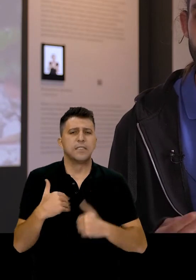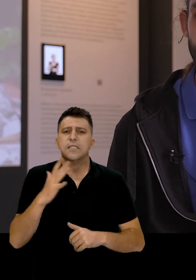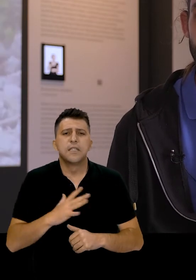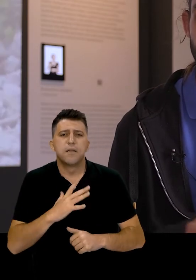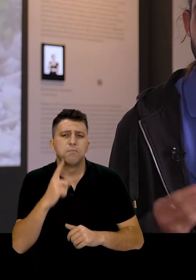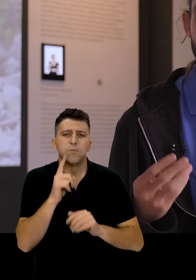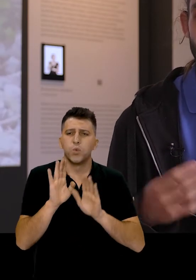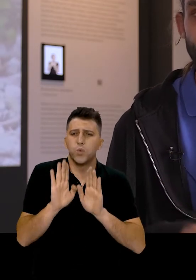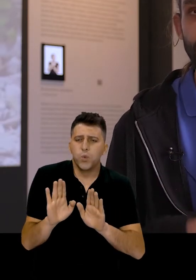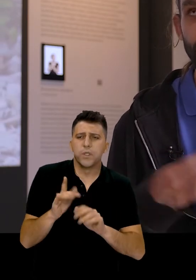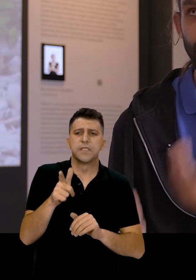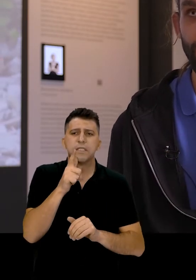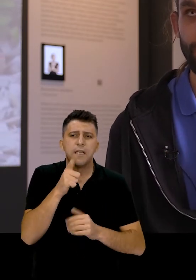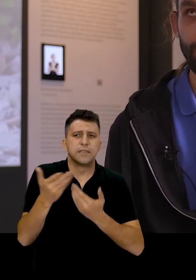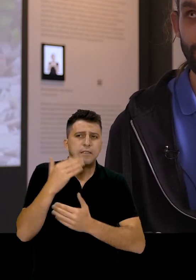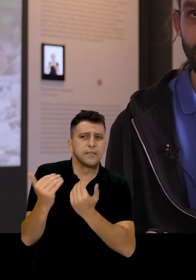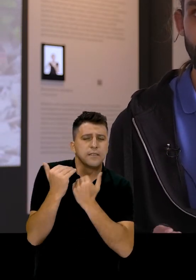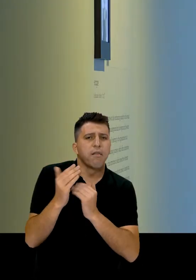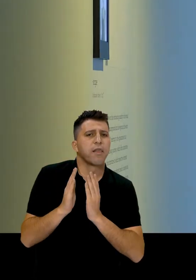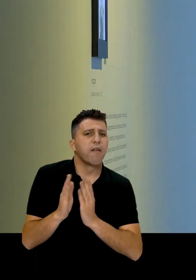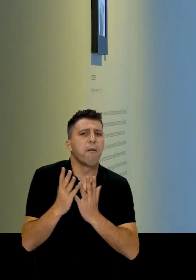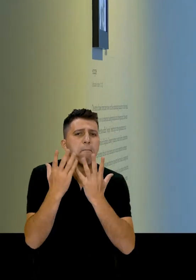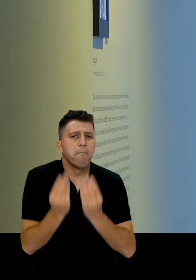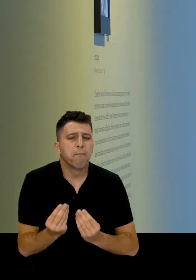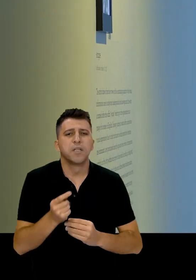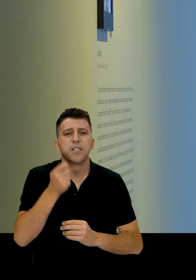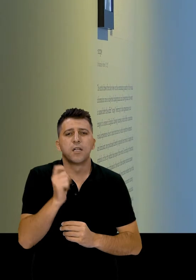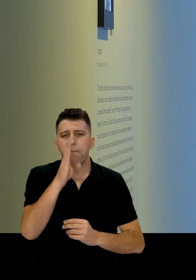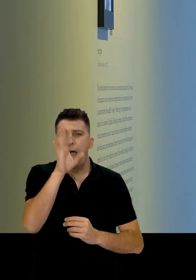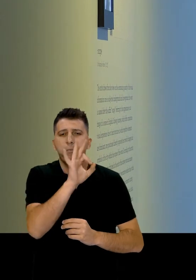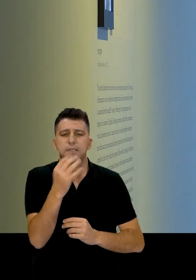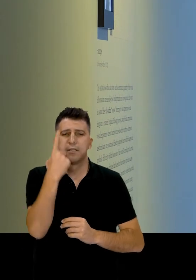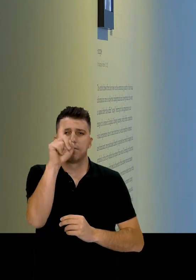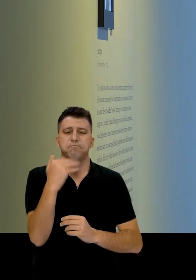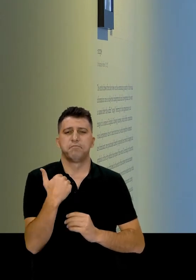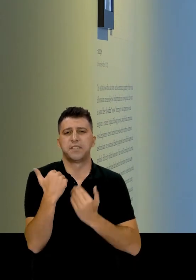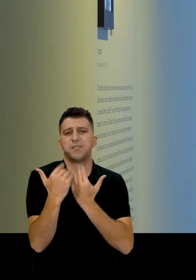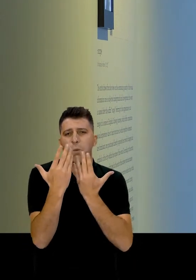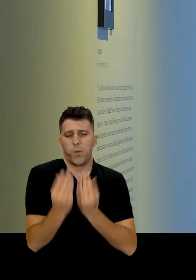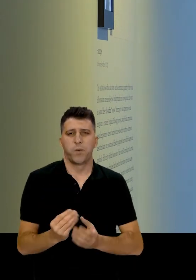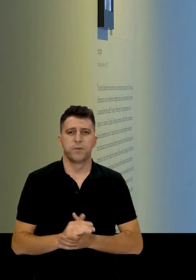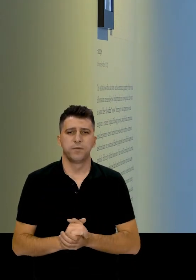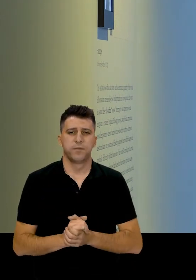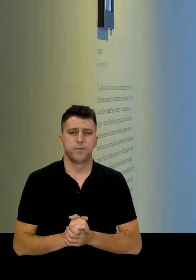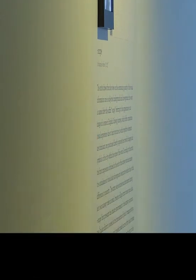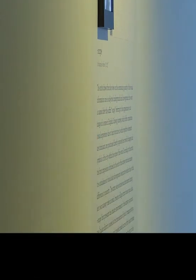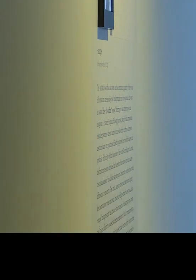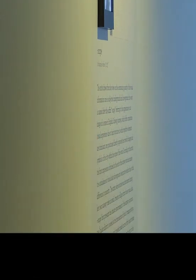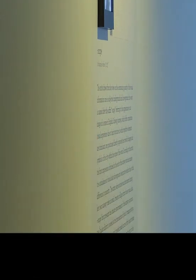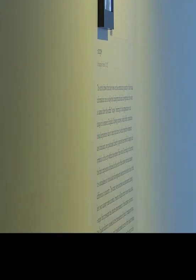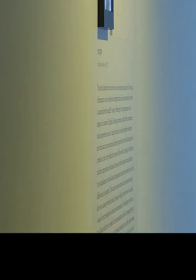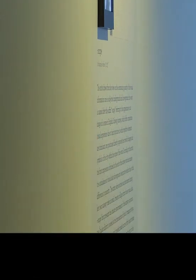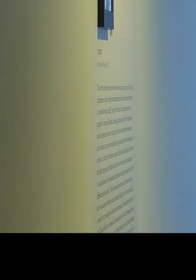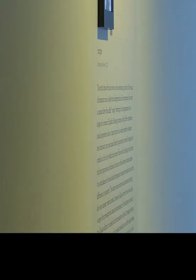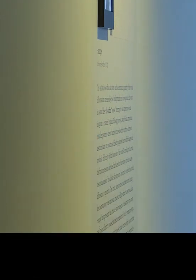durabilmek, istediğim zaman onu dinlemeye devam edebilmek gerçekten bir bağımsızlık katıyor. Utku Demiryakan, Erişilebilir Her Şey,